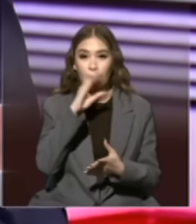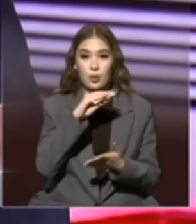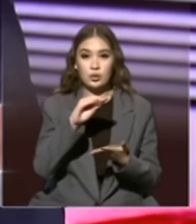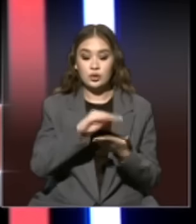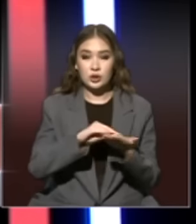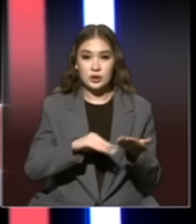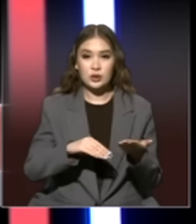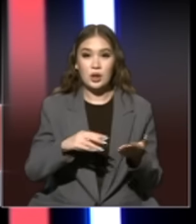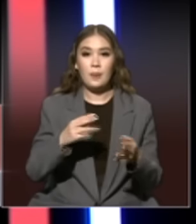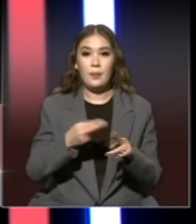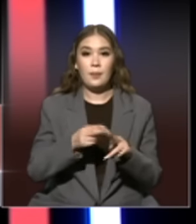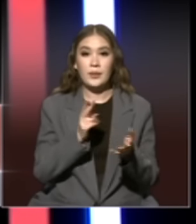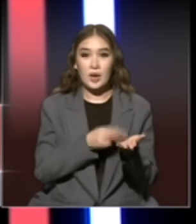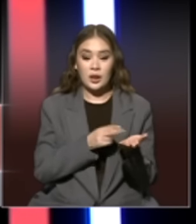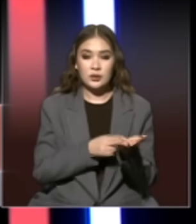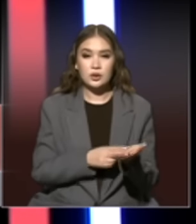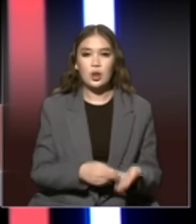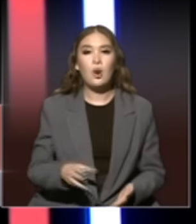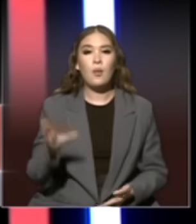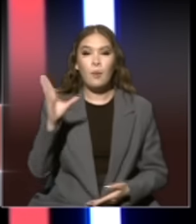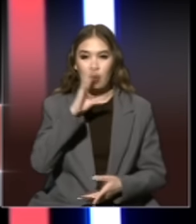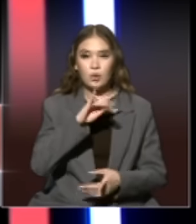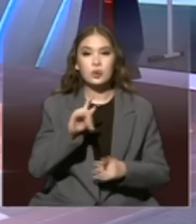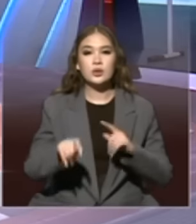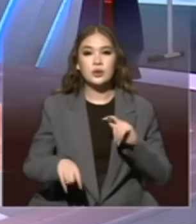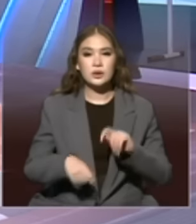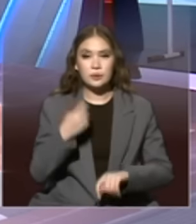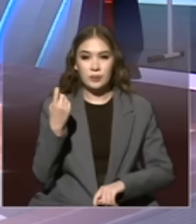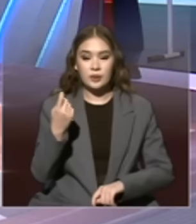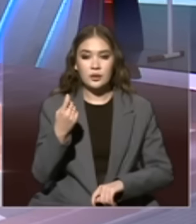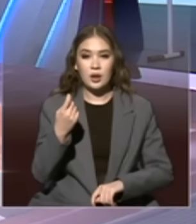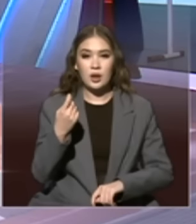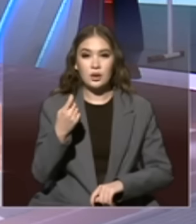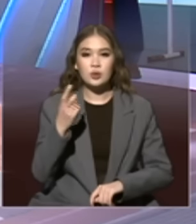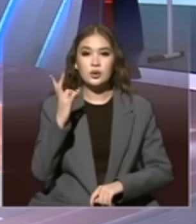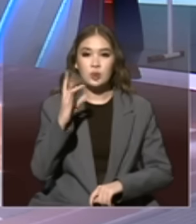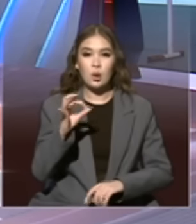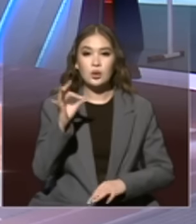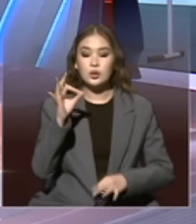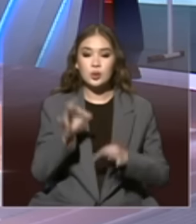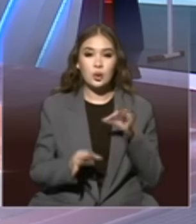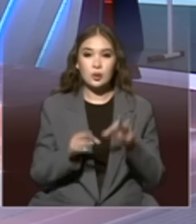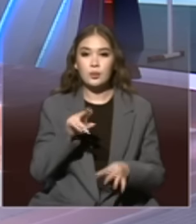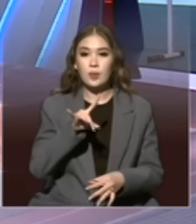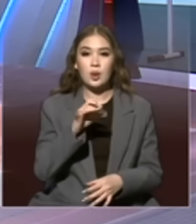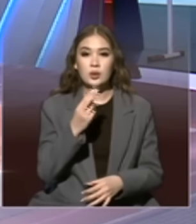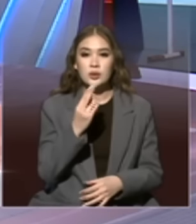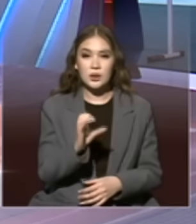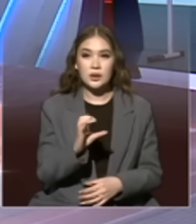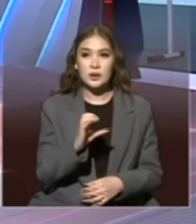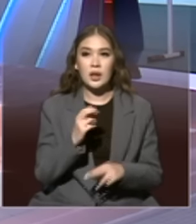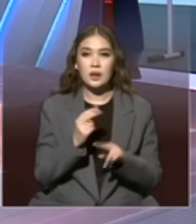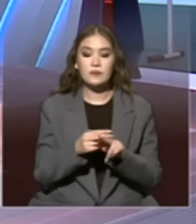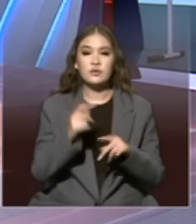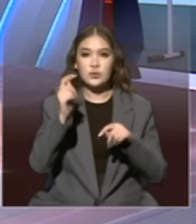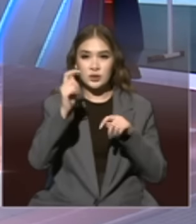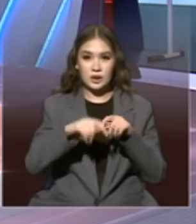туралы мәселе көтеріліп, бұзылуы мүмкін. Но бірақ сот процесінде осының бәрі